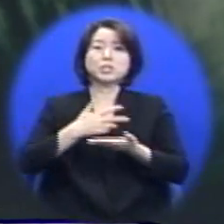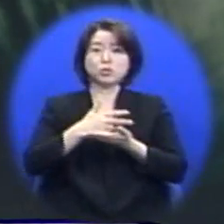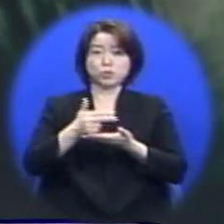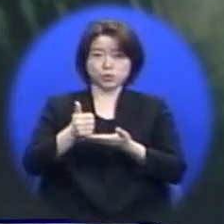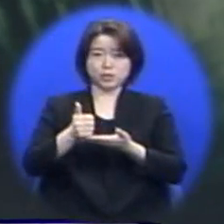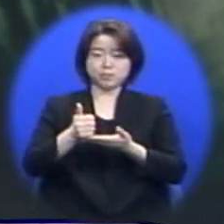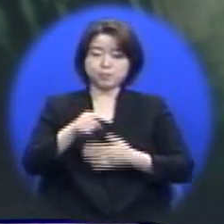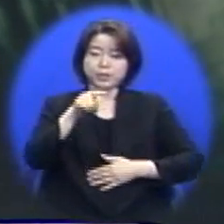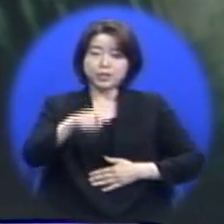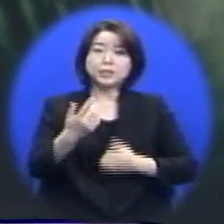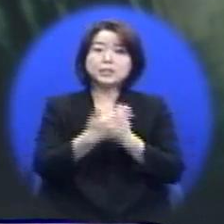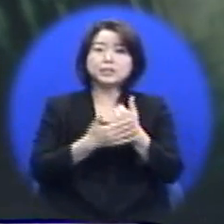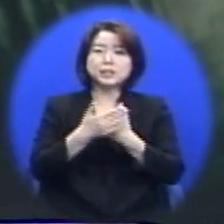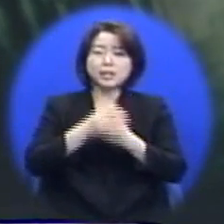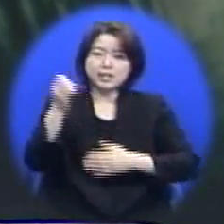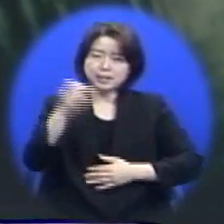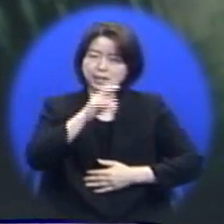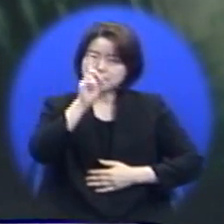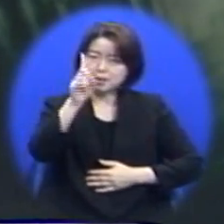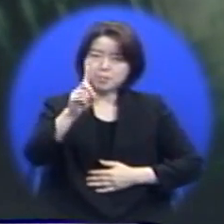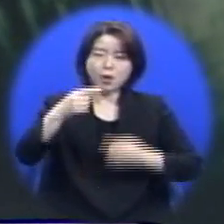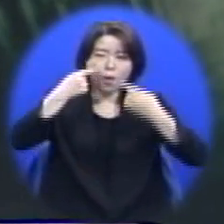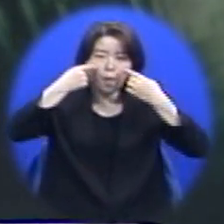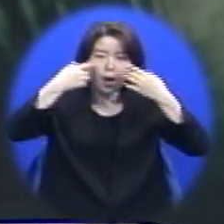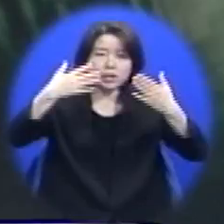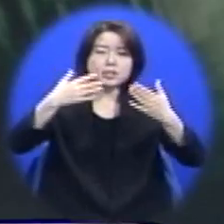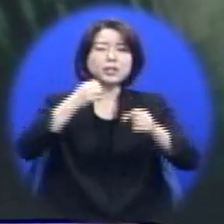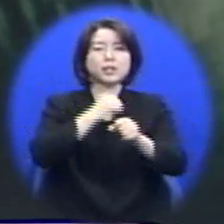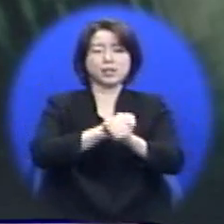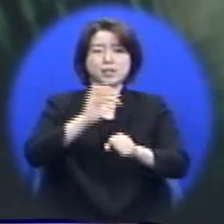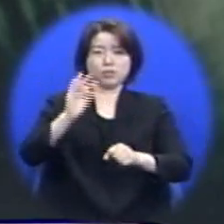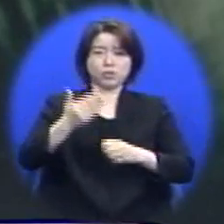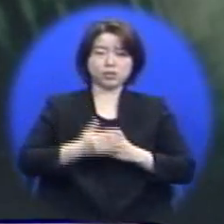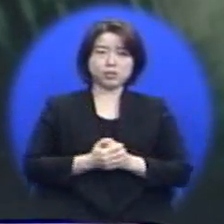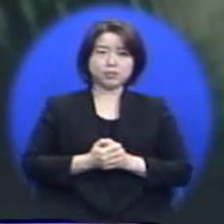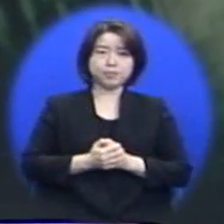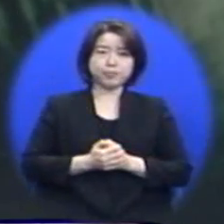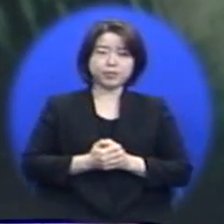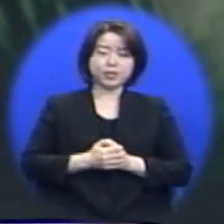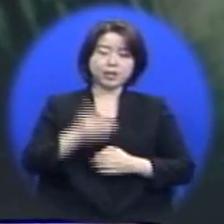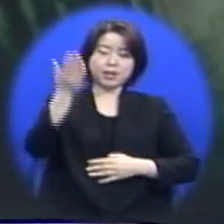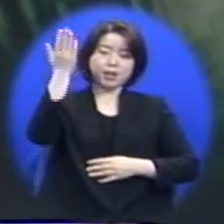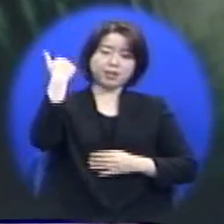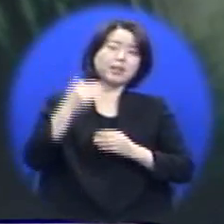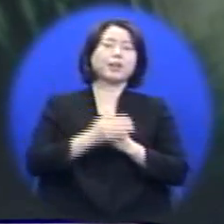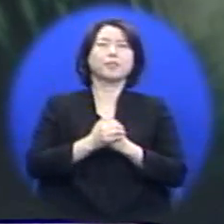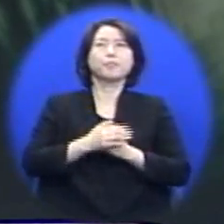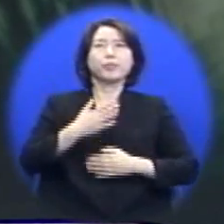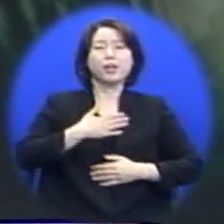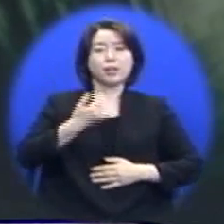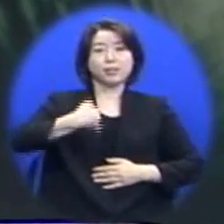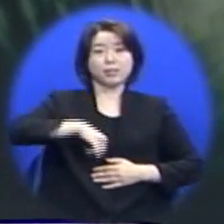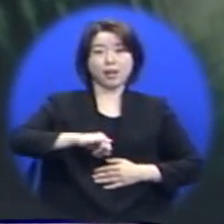그 은혜를 다시 한번 명확하게 하셔야 하는 겁니다. 한 번은 저희 딸들이 어릴